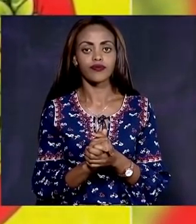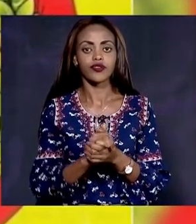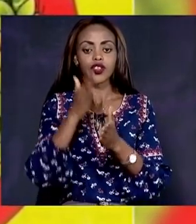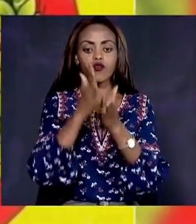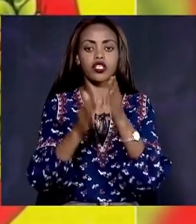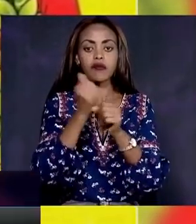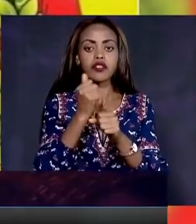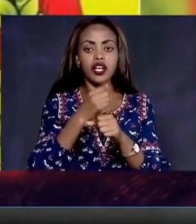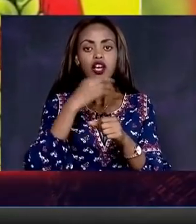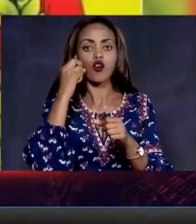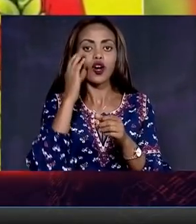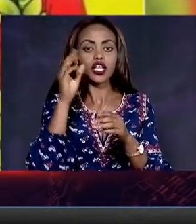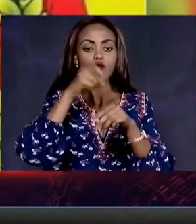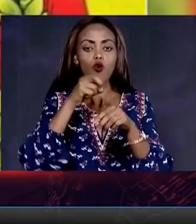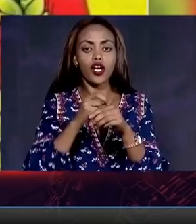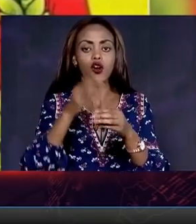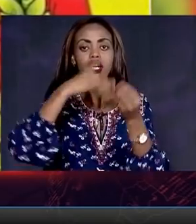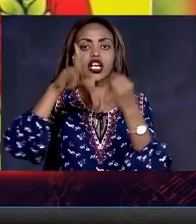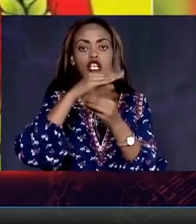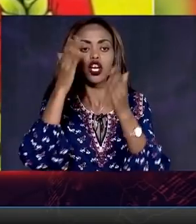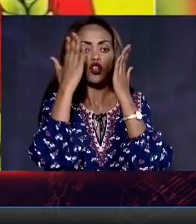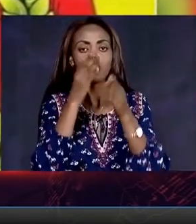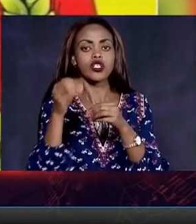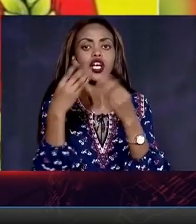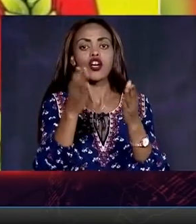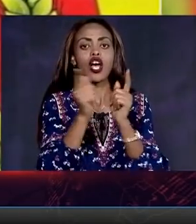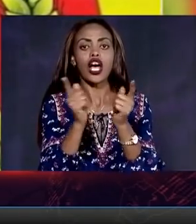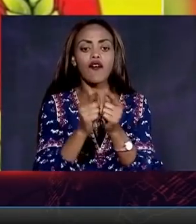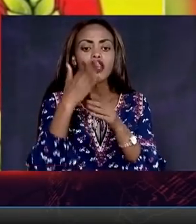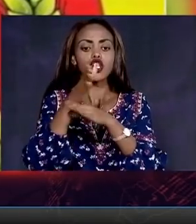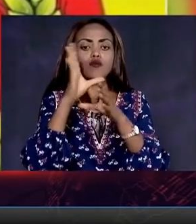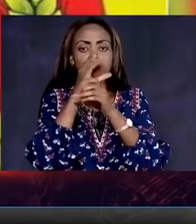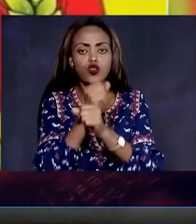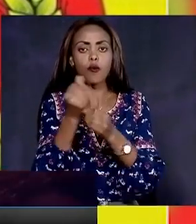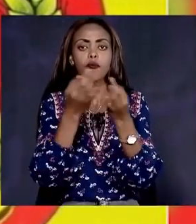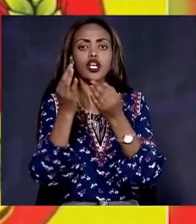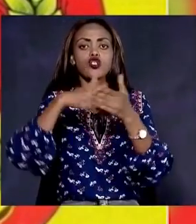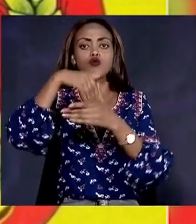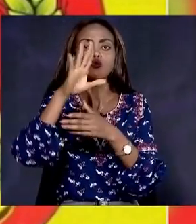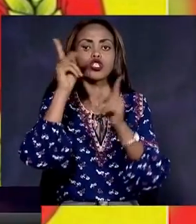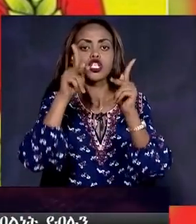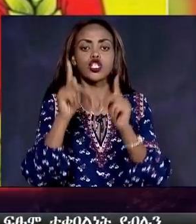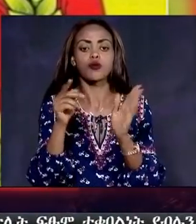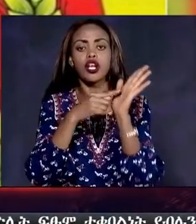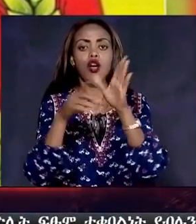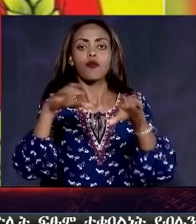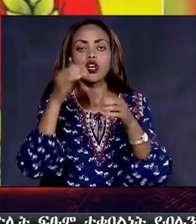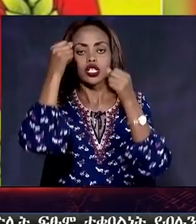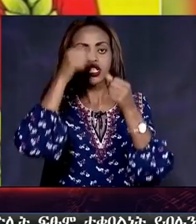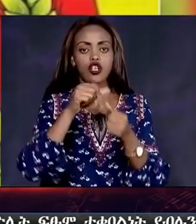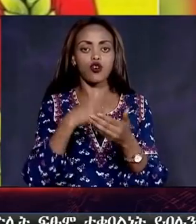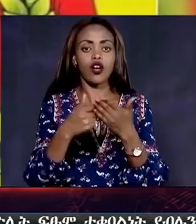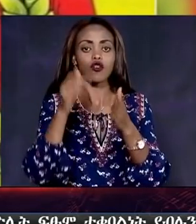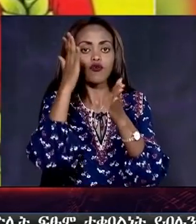ፈጻሚ ስራሕ ህወሓት ኣብ እዋናዊ ጉዳይን ሃገርን ክልልን ኣድሂቡ ዘካየዱ ኣኼባ ድሕሪ ምዝዛሙ መግለፂ ምውፅኡን ንህዝቢ ዕላዊ ምግባሩን ዝዝከር እዩ።